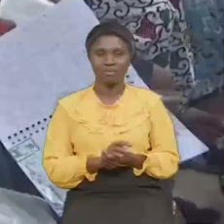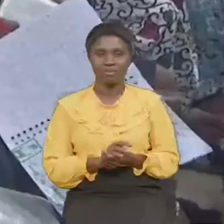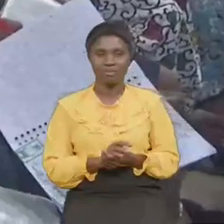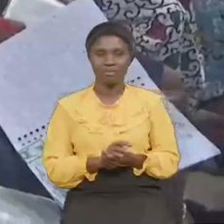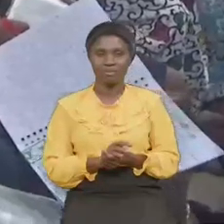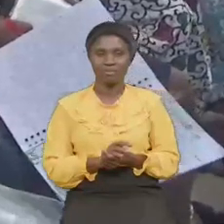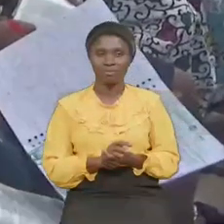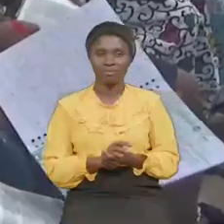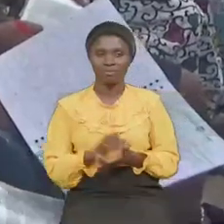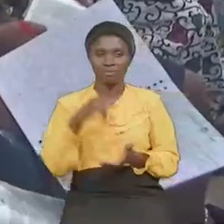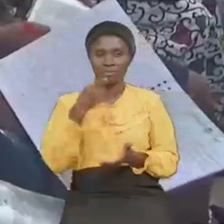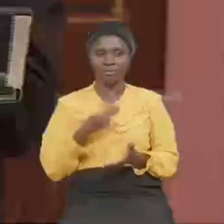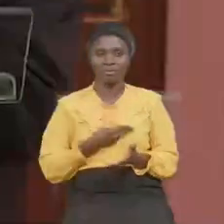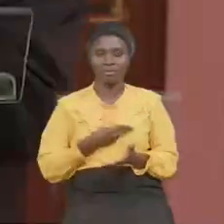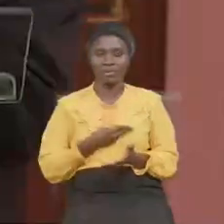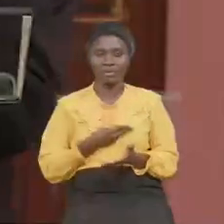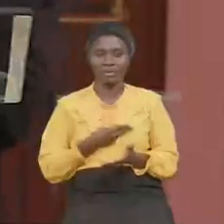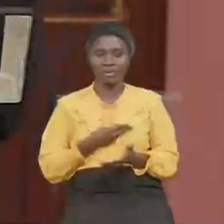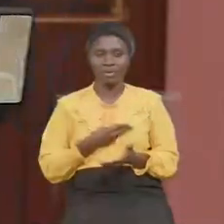11. Il nous dit dans le verset 11.